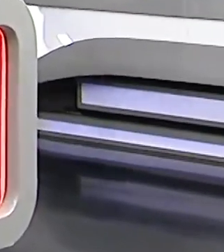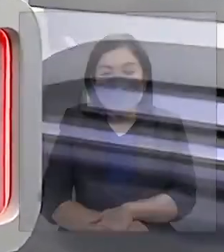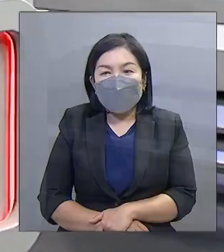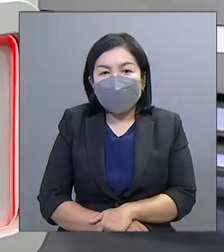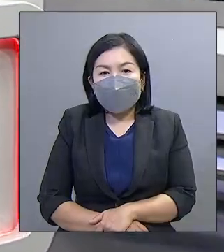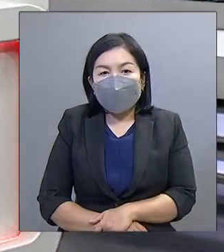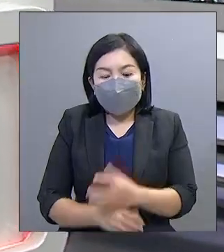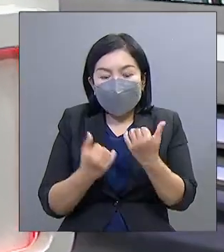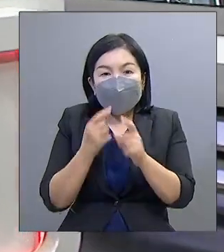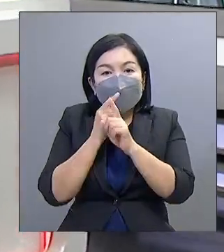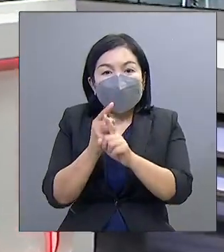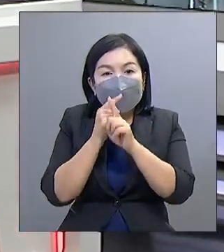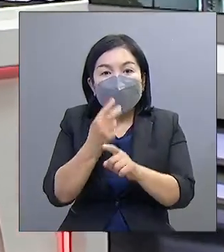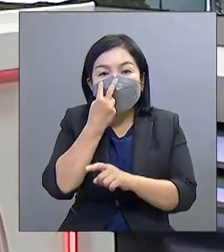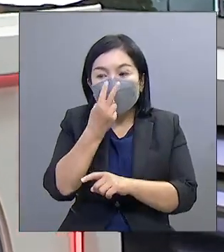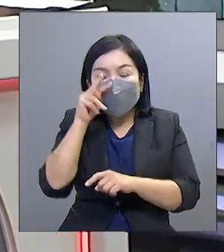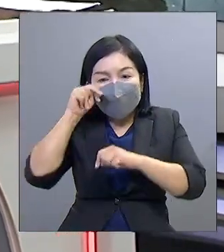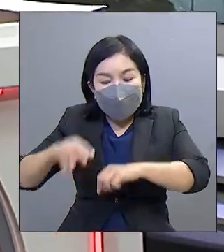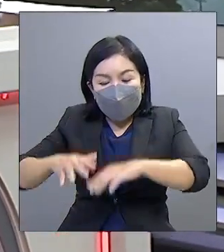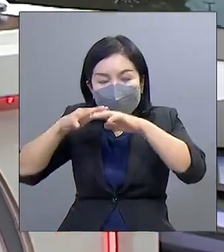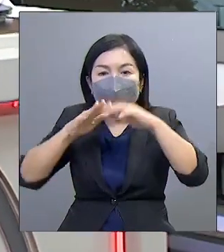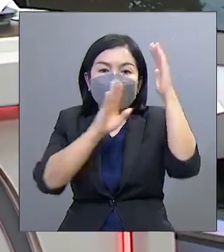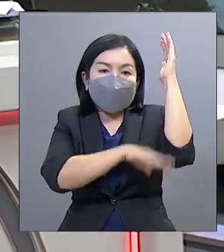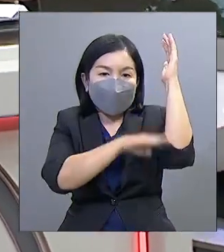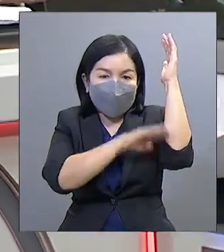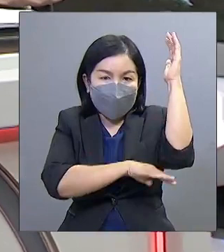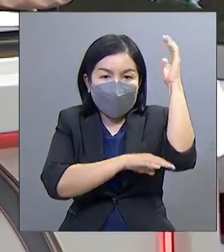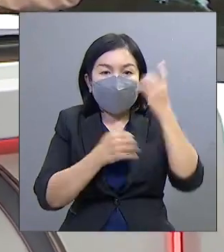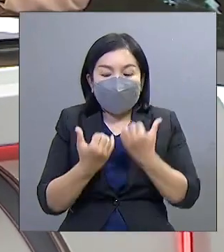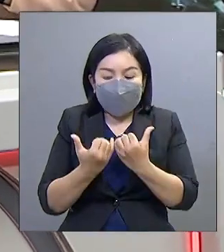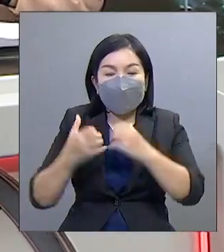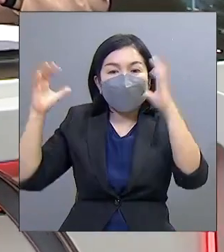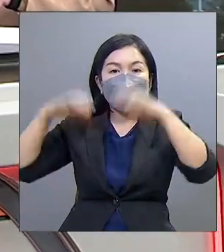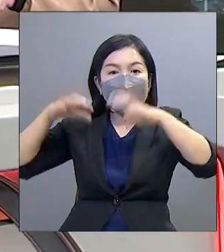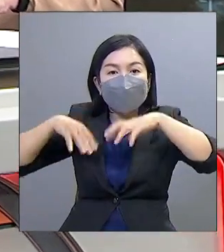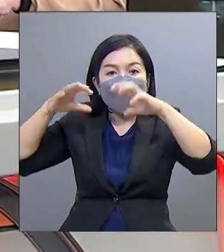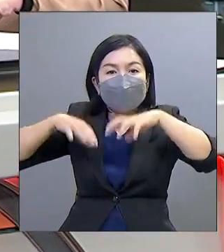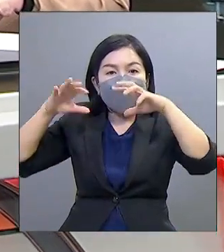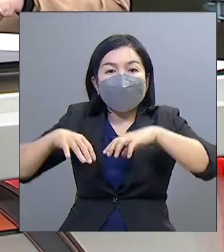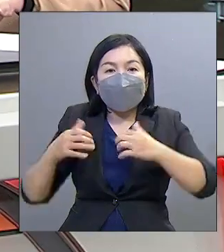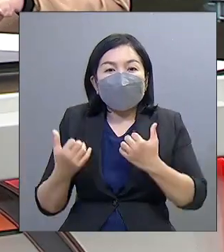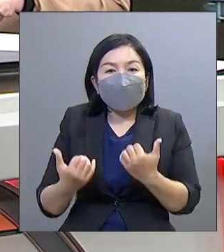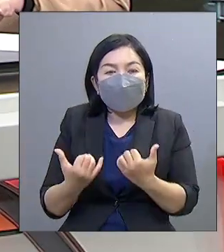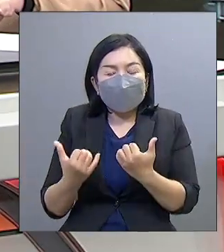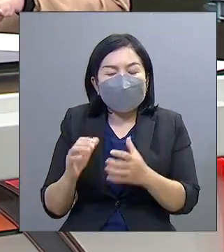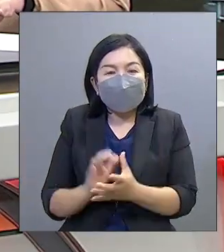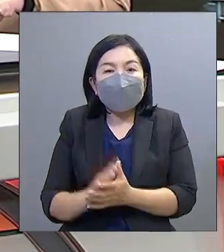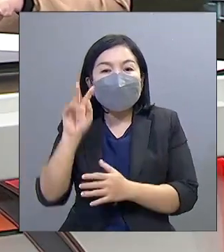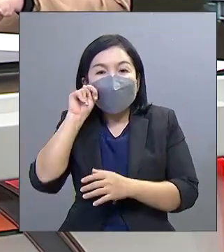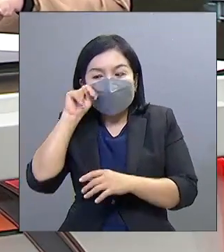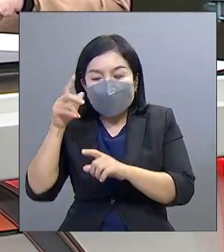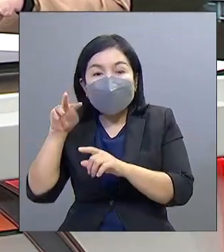ช่วงนี้ติดตามสถานการณ์น้ำท่วมนะคะไปกันที่ภาคใต้กันก่อนนะคะคุณผู้ชมตอนนี้ฝนตกชุกค่ะเจ้าหน้าที่เข้าตรวจสอบอาคารบ้านเช่า2